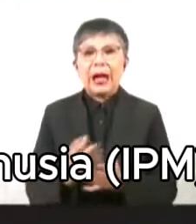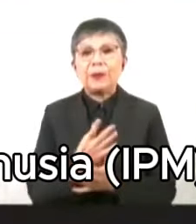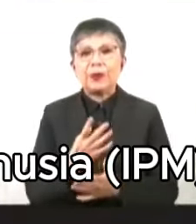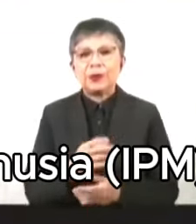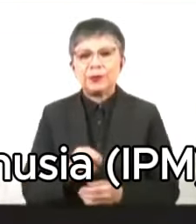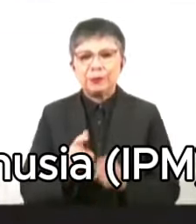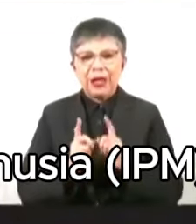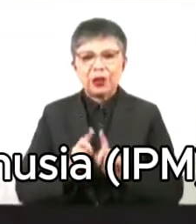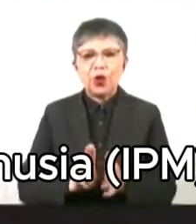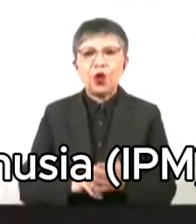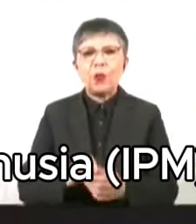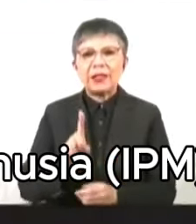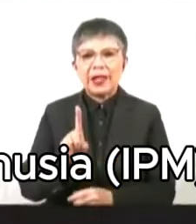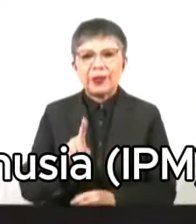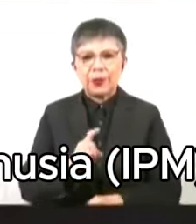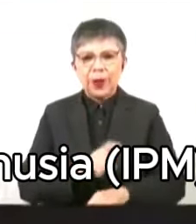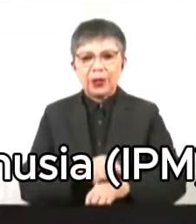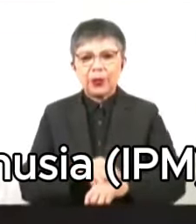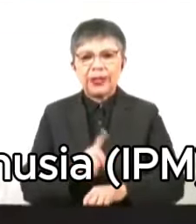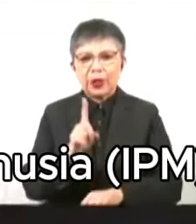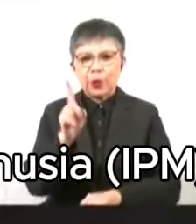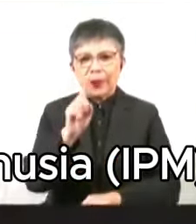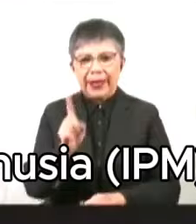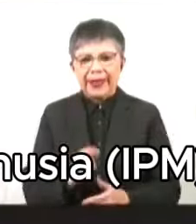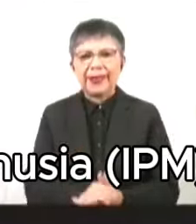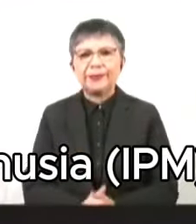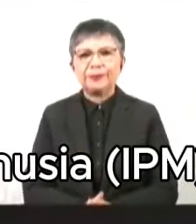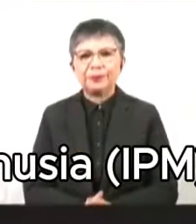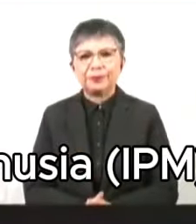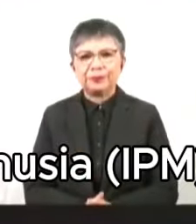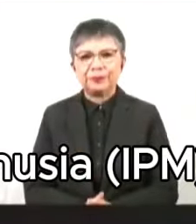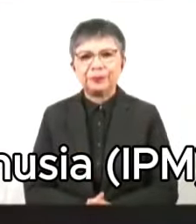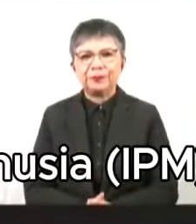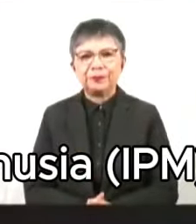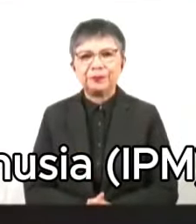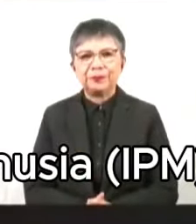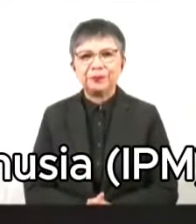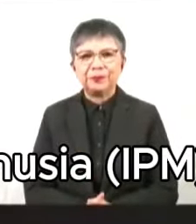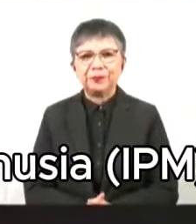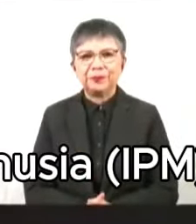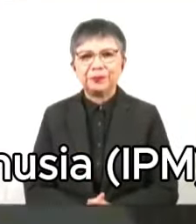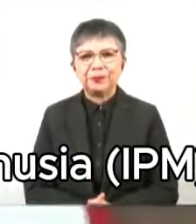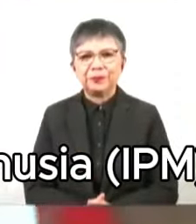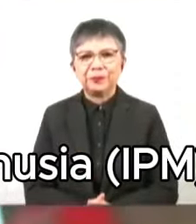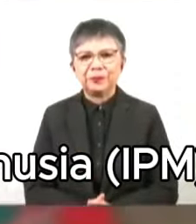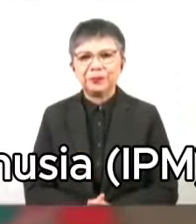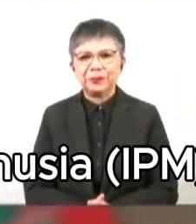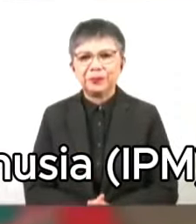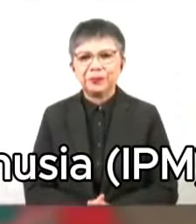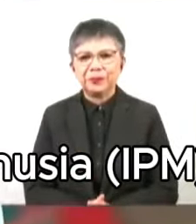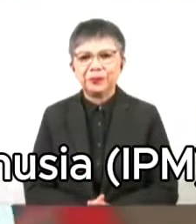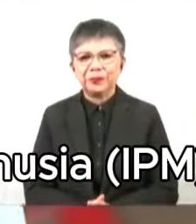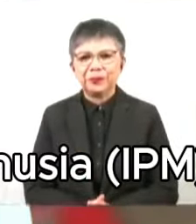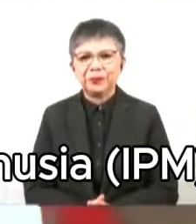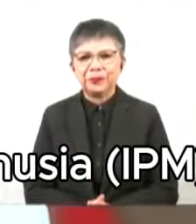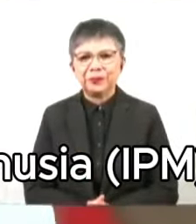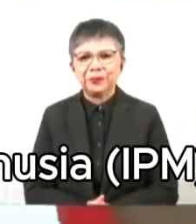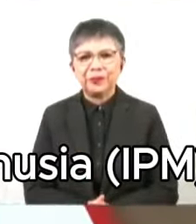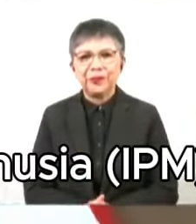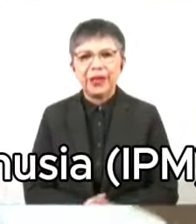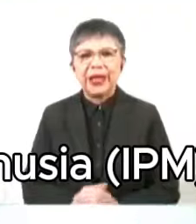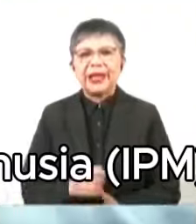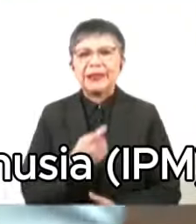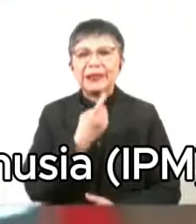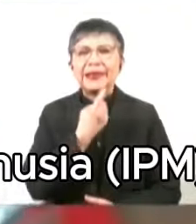paslon nomor urut waktu and 1 menit dimulai dari sekarang kang kang